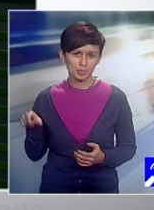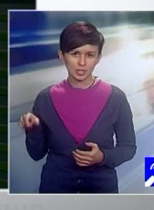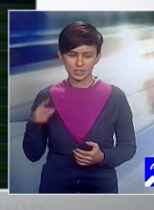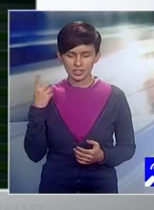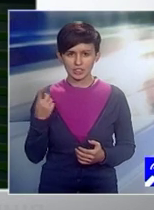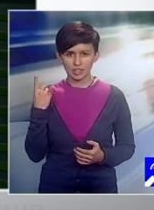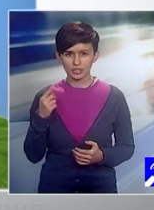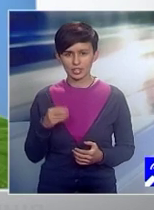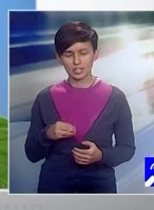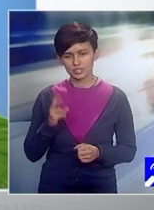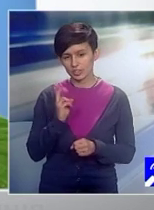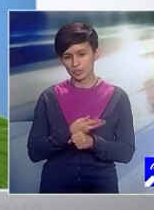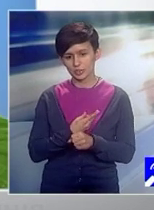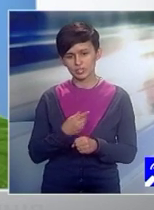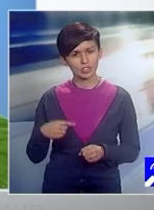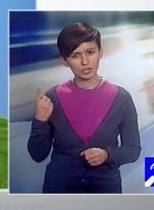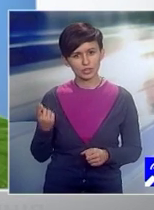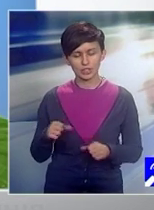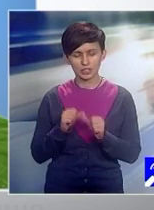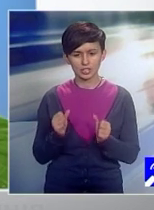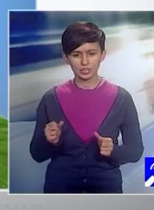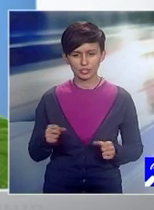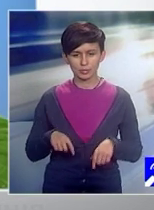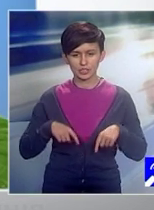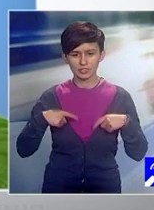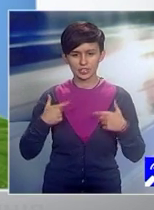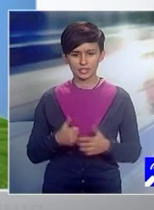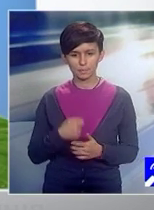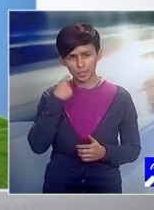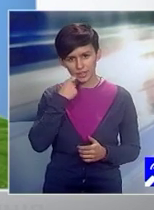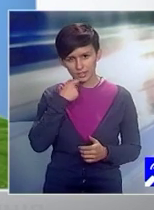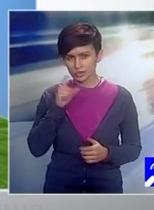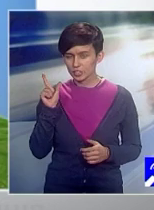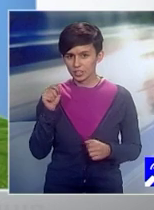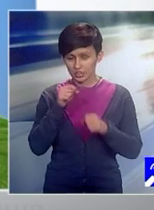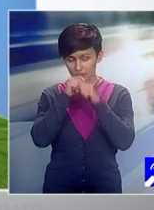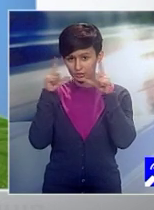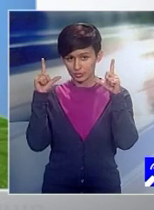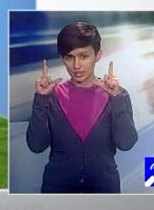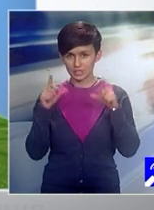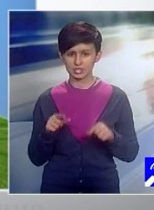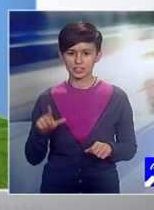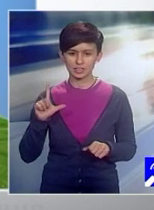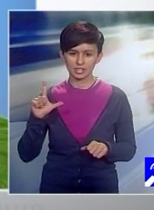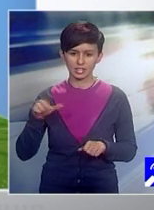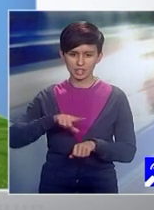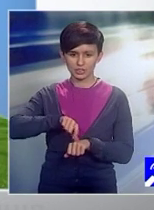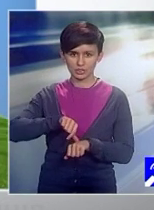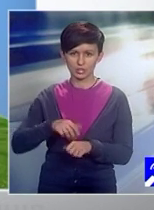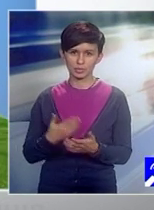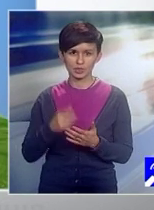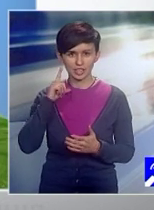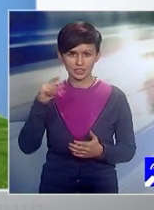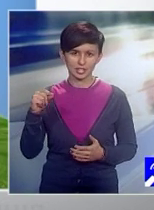alt stil de păi viață. Păi da, într-adevăr, în Cluj nu mă trezesc la 2 noaptea ca să mă duc în barcă pe Someș sau pe Dunăre sau